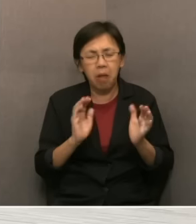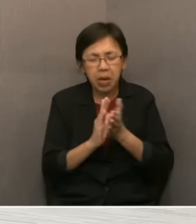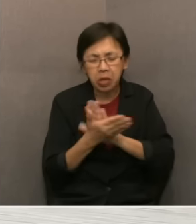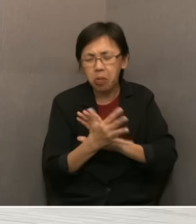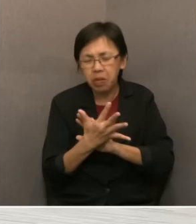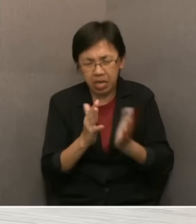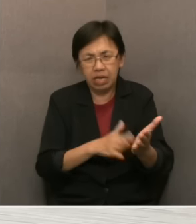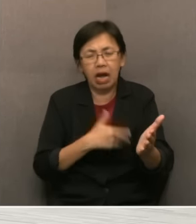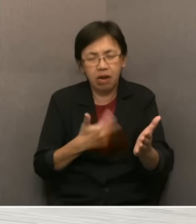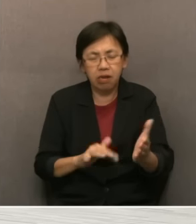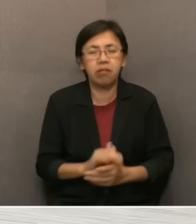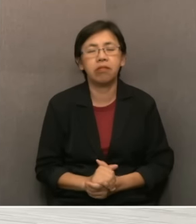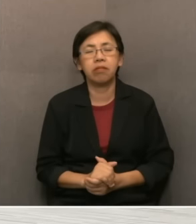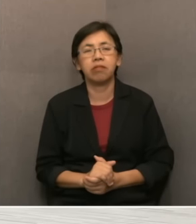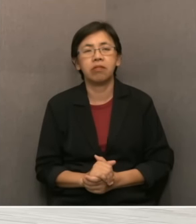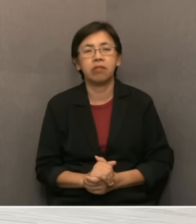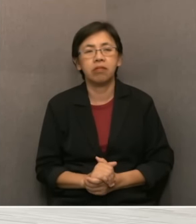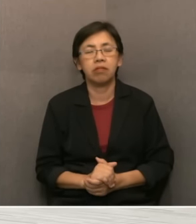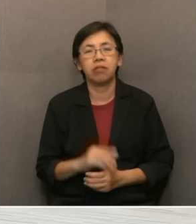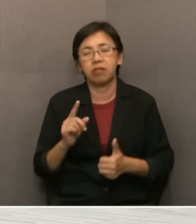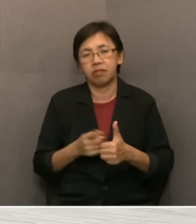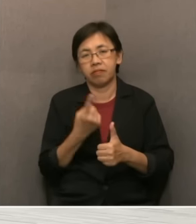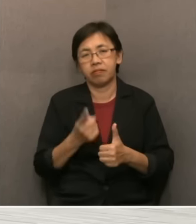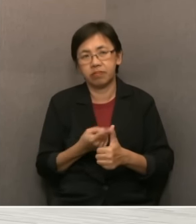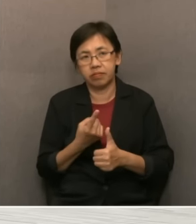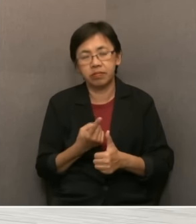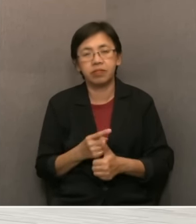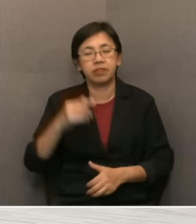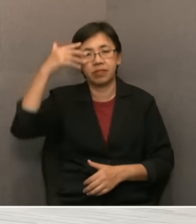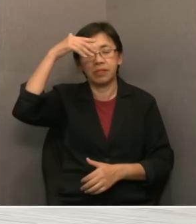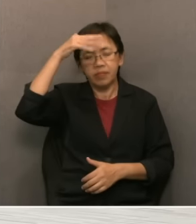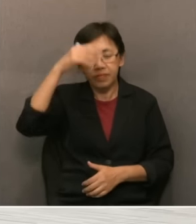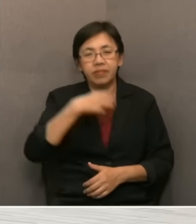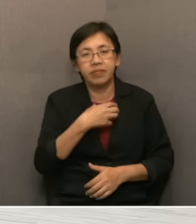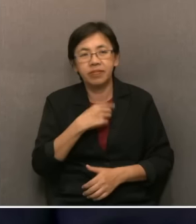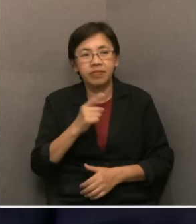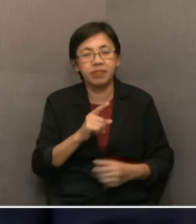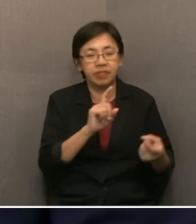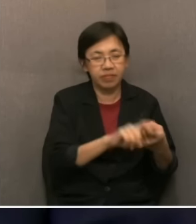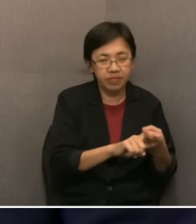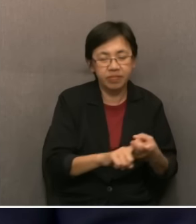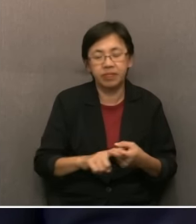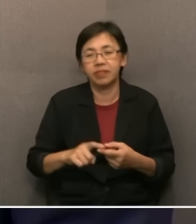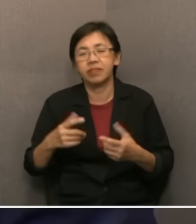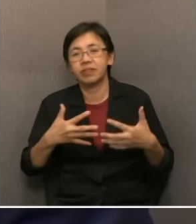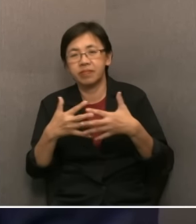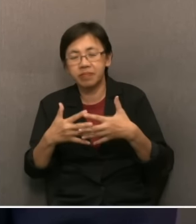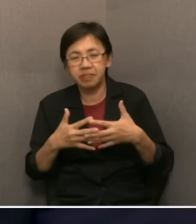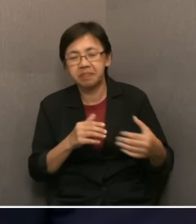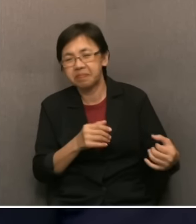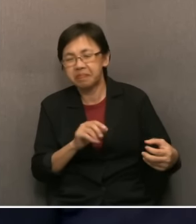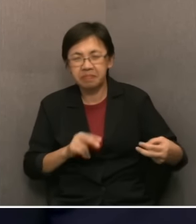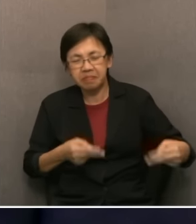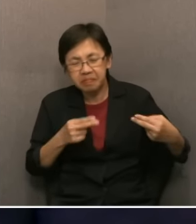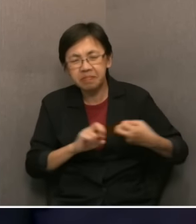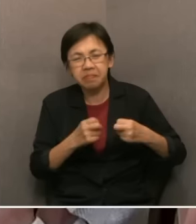ค่ะส่วนแรกเลยเนี่ยเราจะเห็นว่าเอ่อนโยบายที่ทำให้รัสเซียเป็นปรปักกับสหรัฐเนี่ยมันทำให้โลกเนี่ยย้อนกลับไป